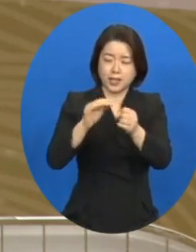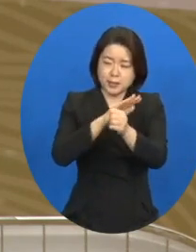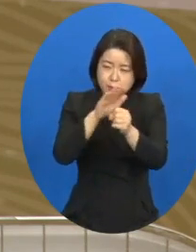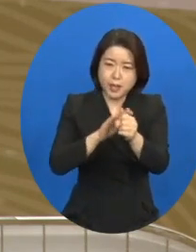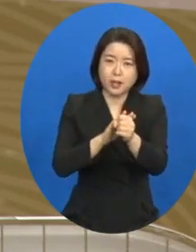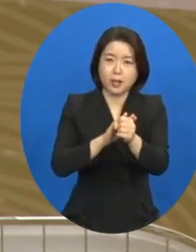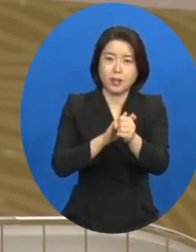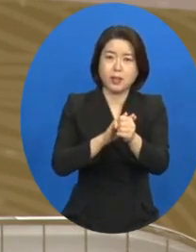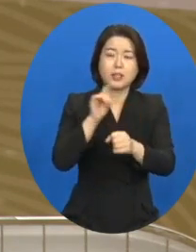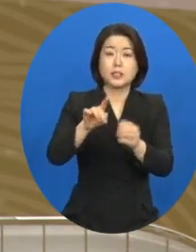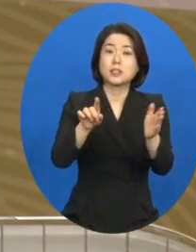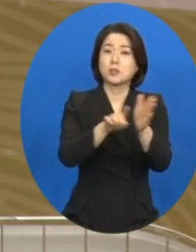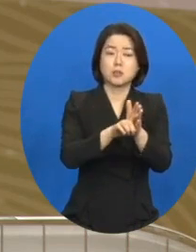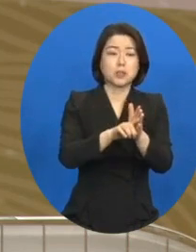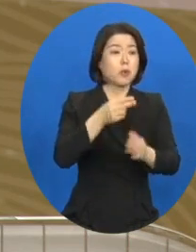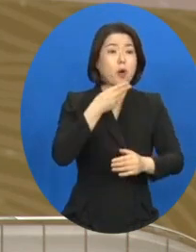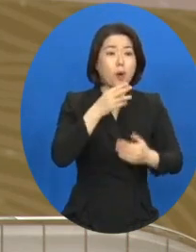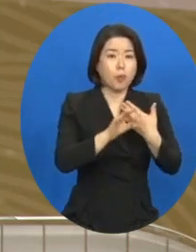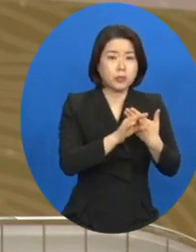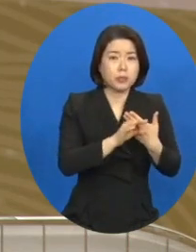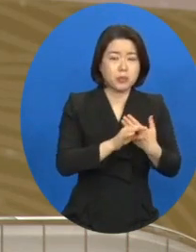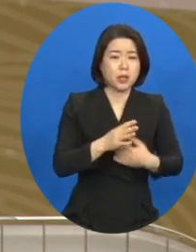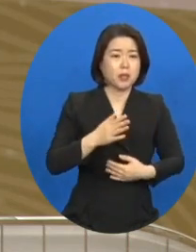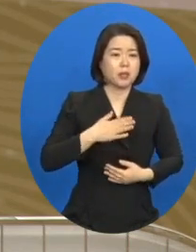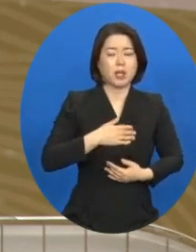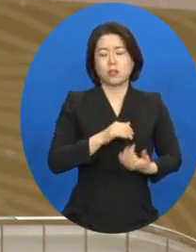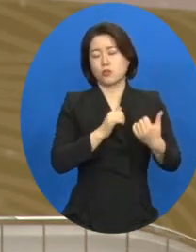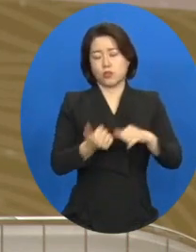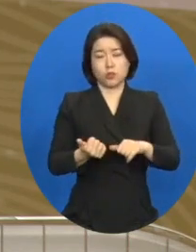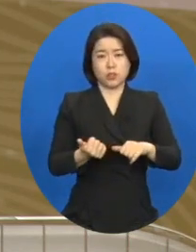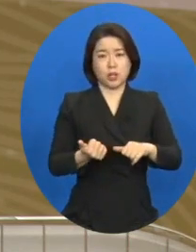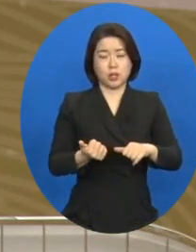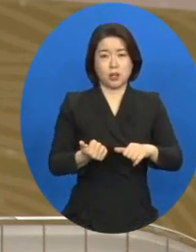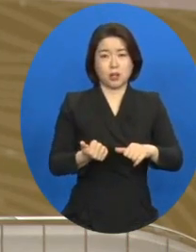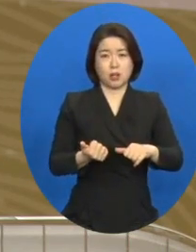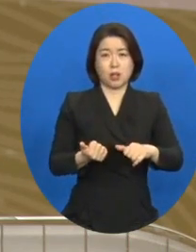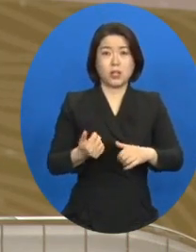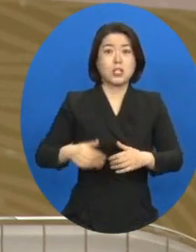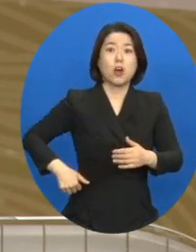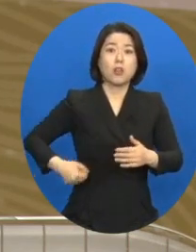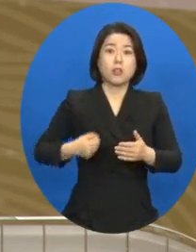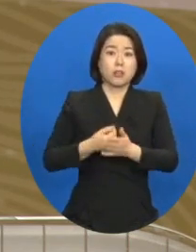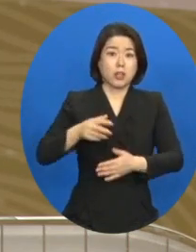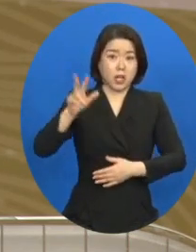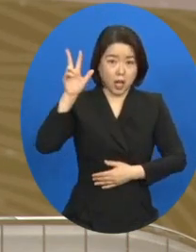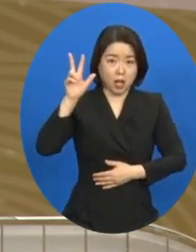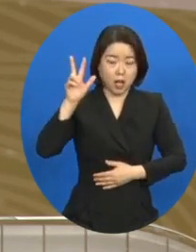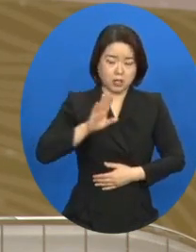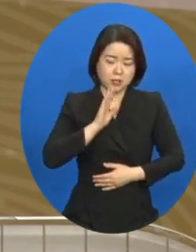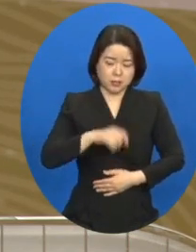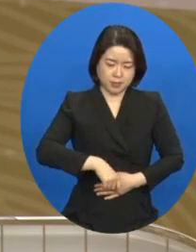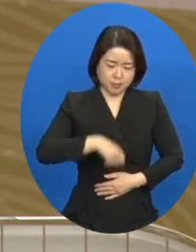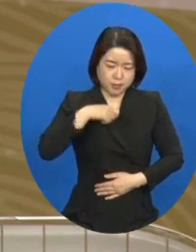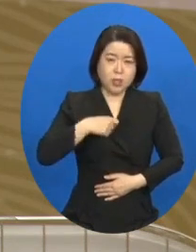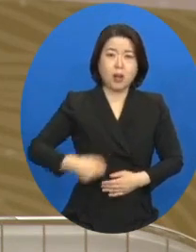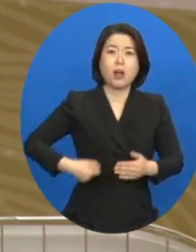사랑하는 믿음 없이는 나는 죽는다. 이런 진정한